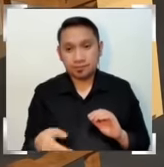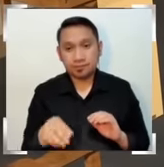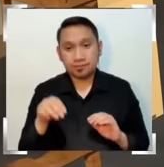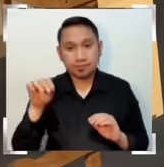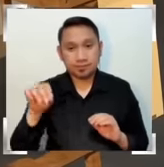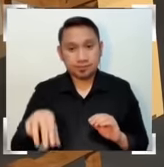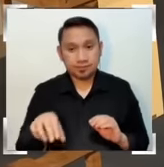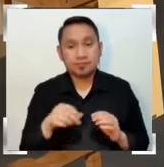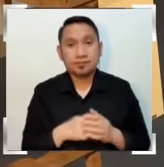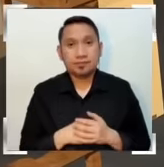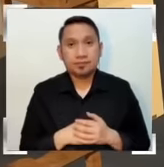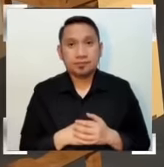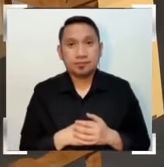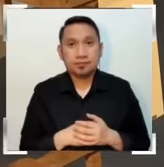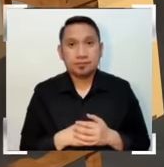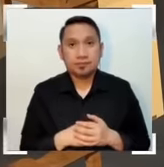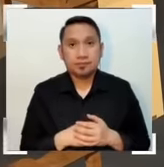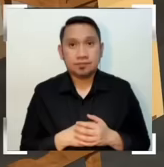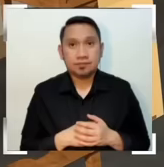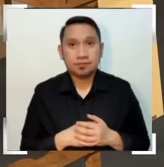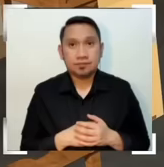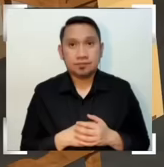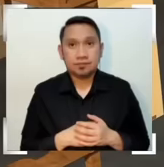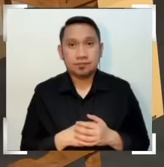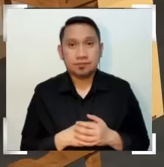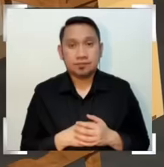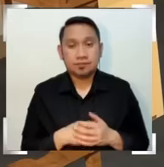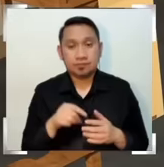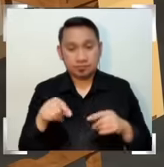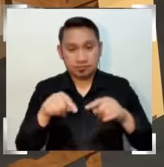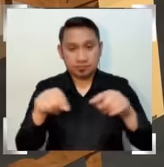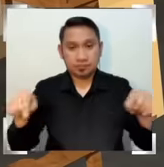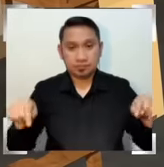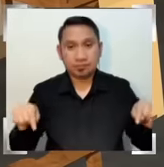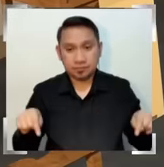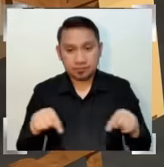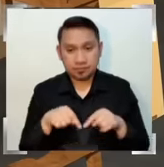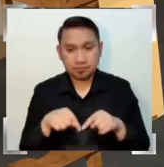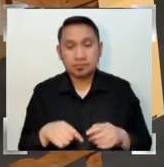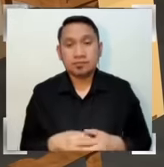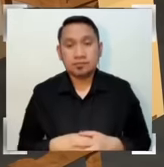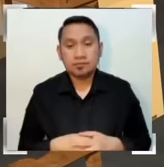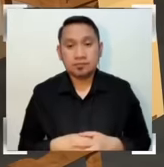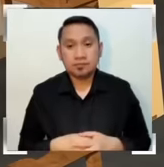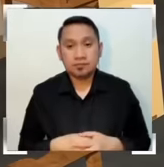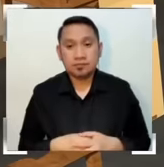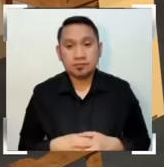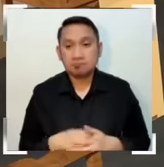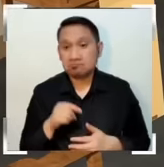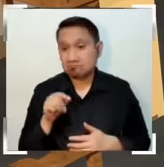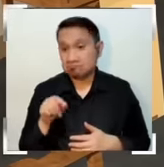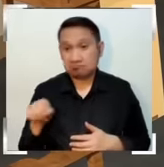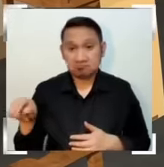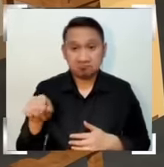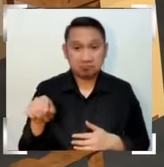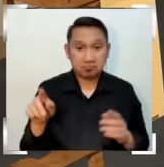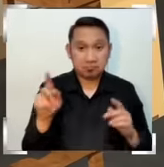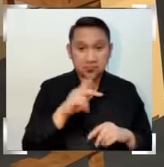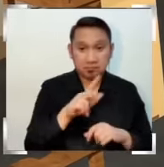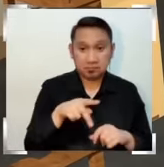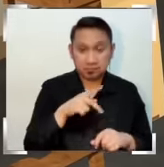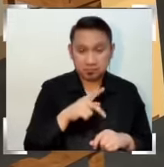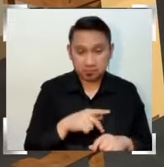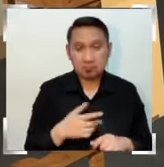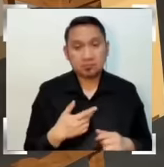balota at ballot coupon sa mga nakatakdang lagayan sa ballot box. Karamihan ng lugar sa bansa, manual ang